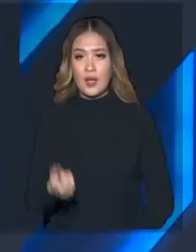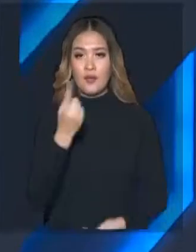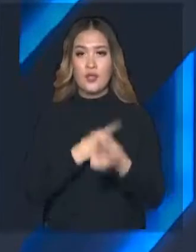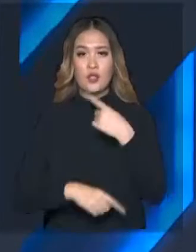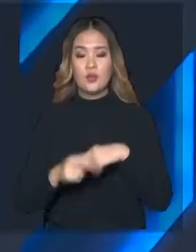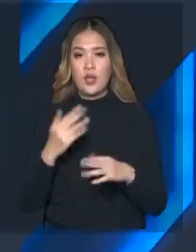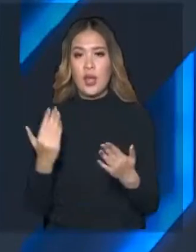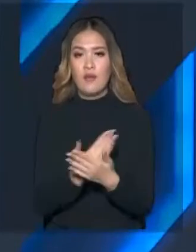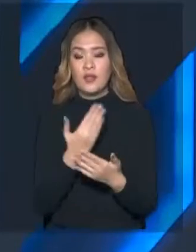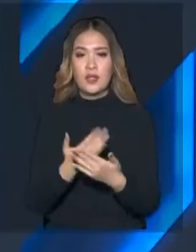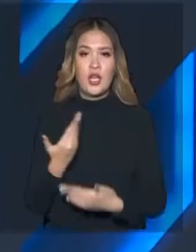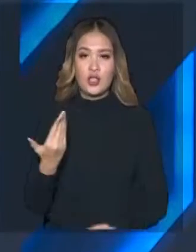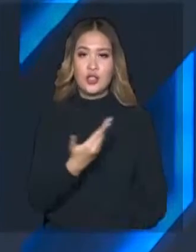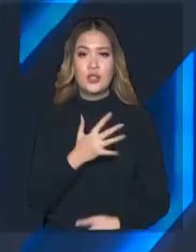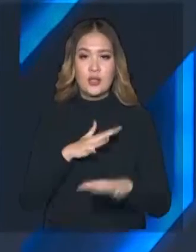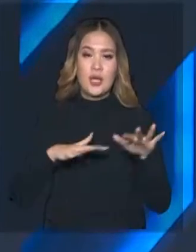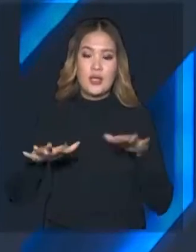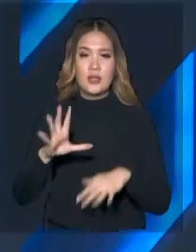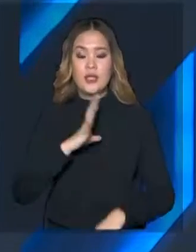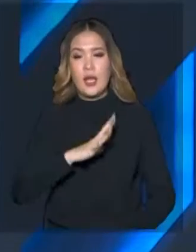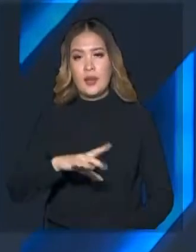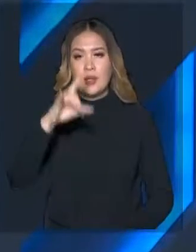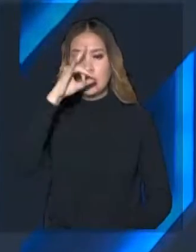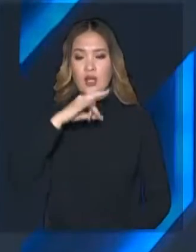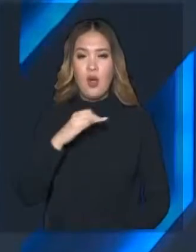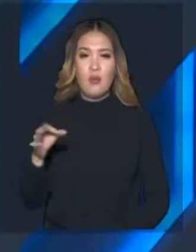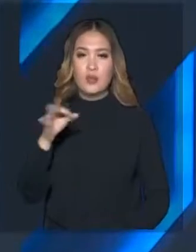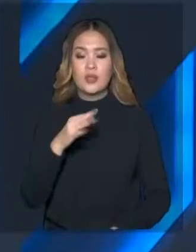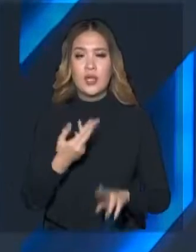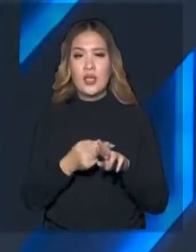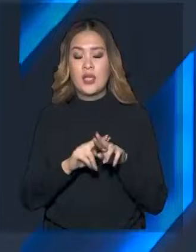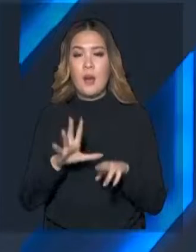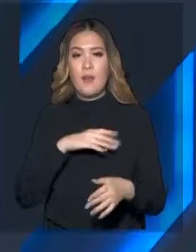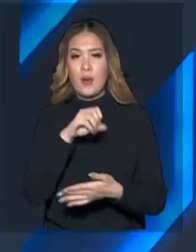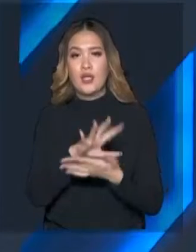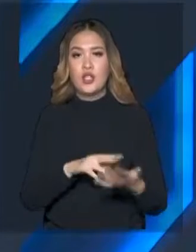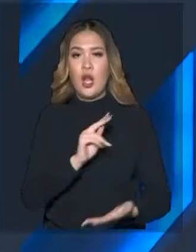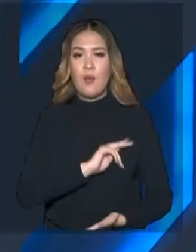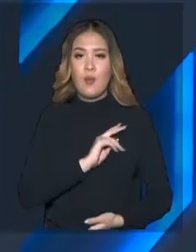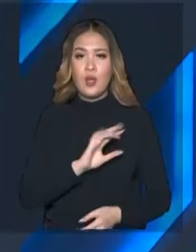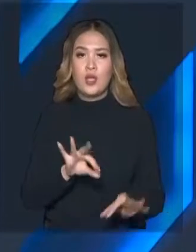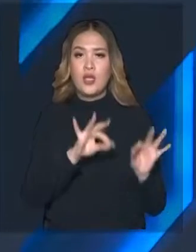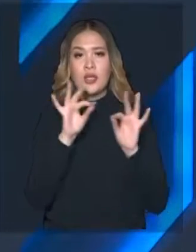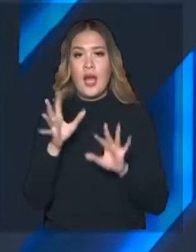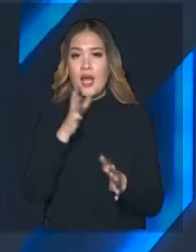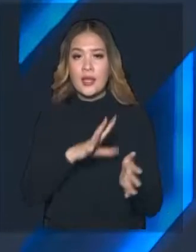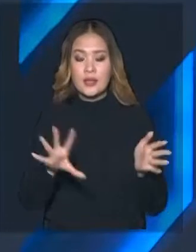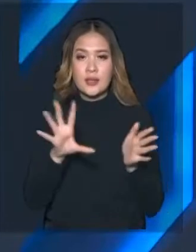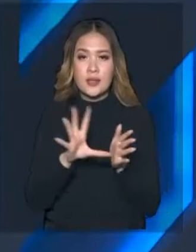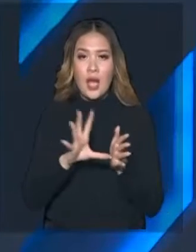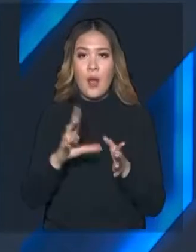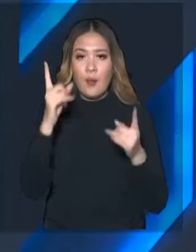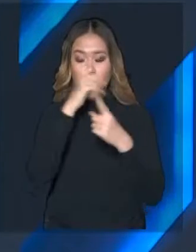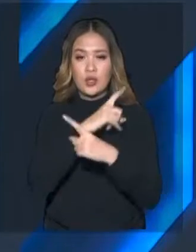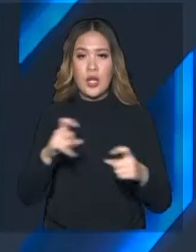И вернемся к новостям в нашей стране. В Западно-Казахстанской области продолжаются работы по восстановлению электроснабжения.